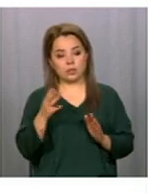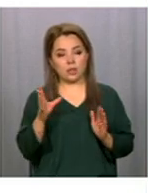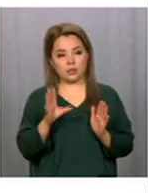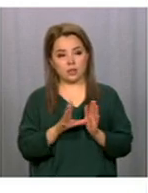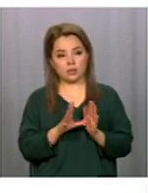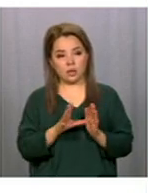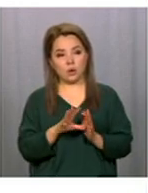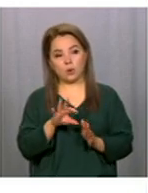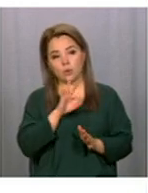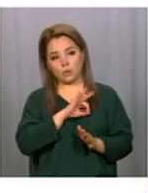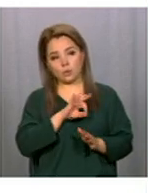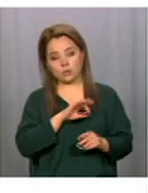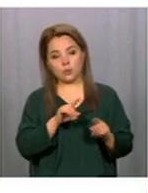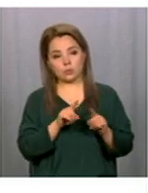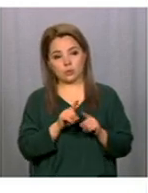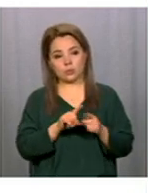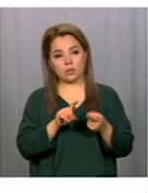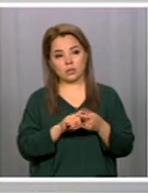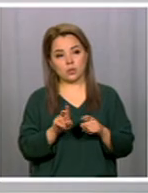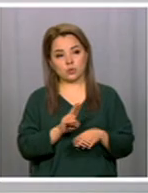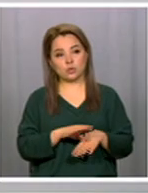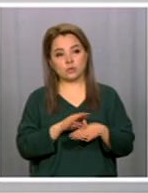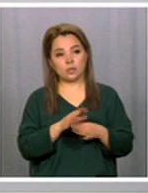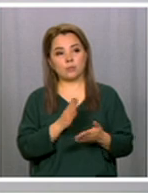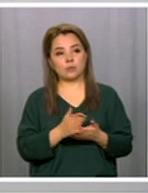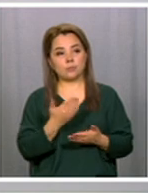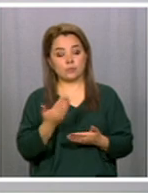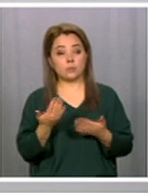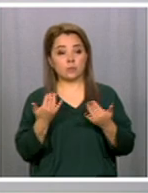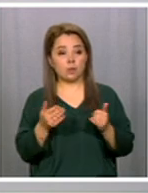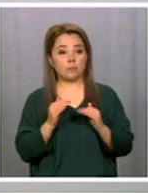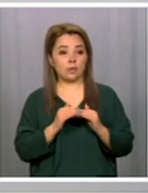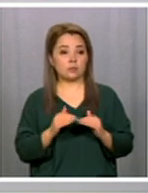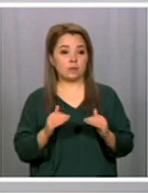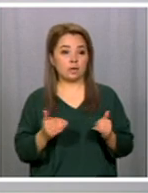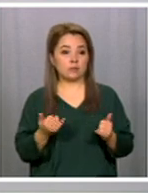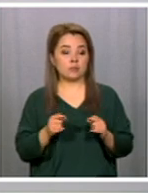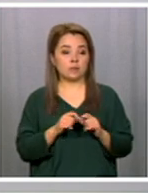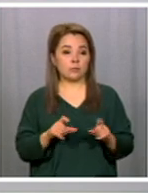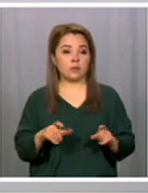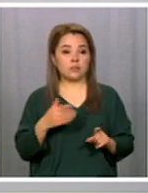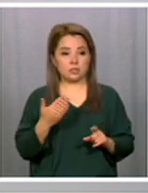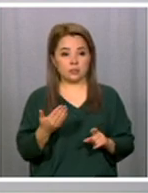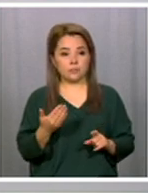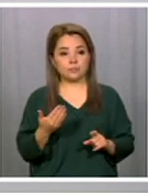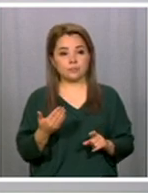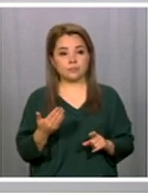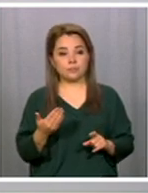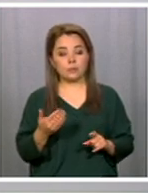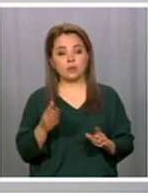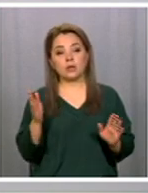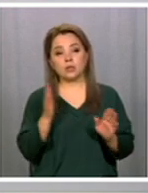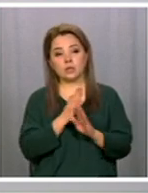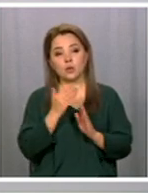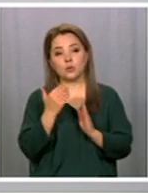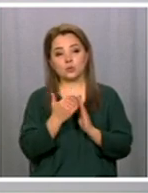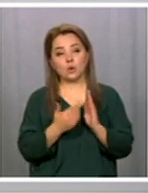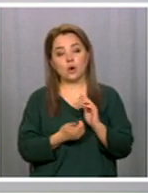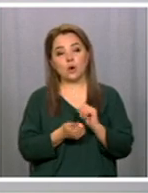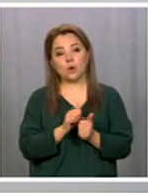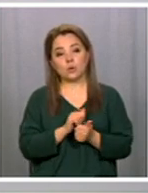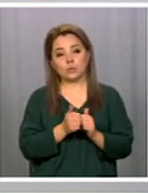энергиясын қолдану арқылы түзеді. Балалар, бүгін сабақта сіздер экожүйе